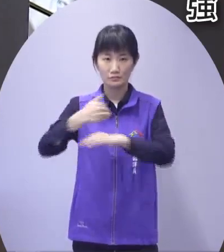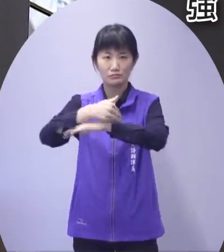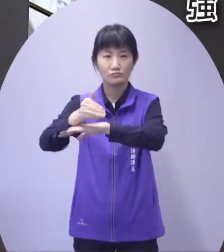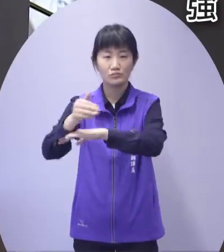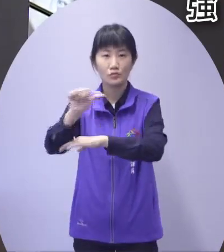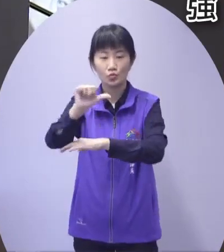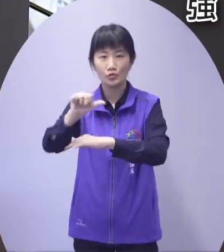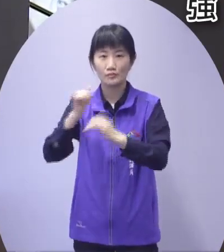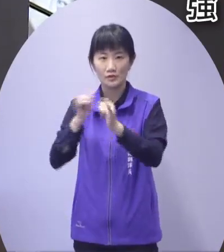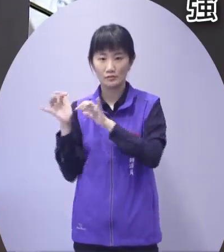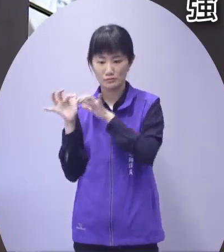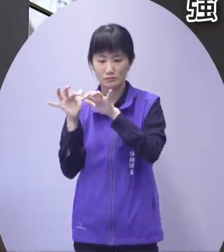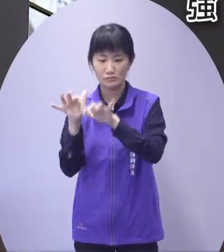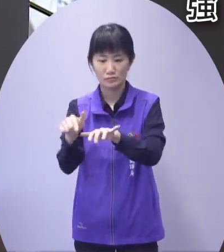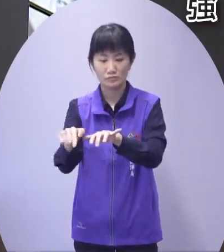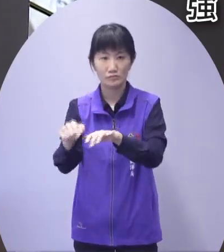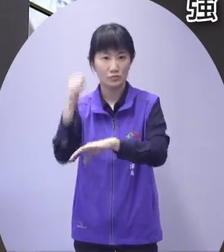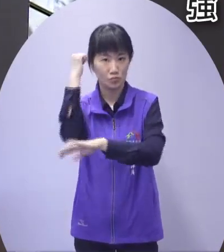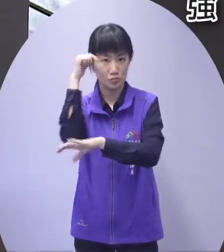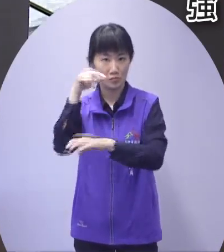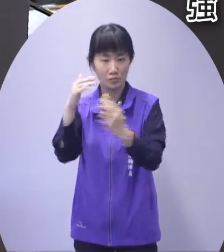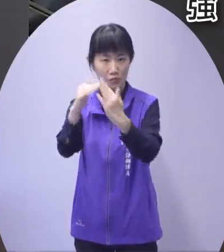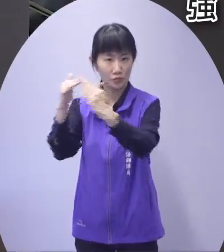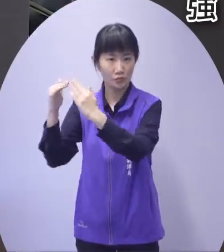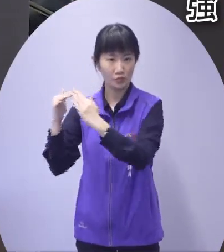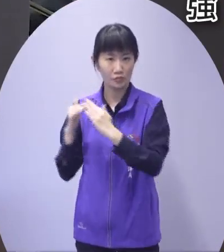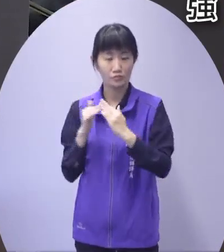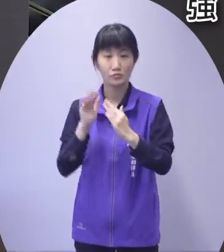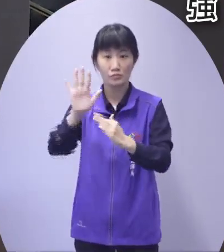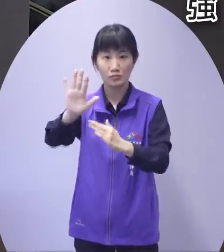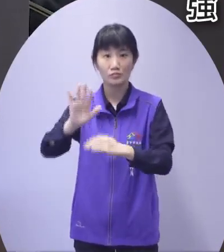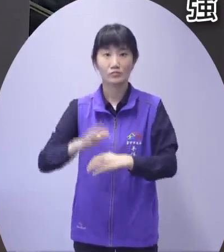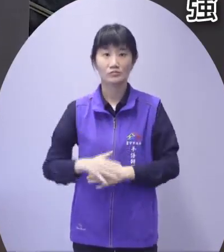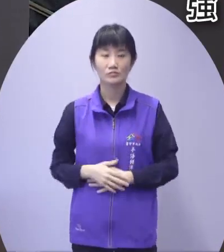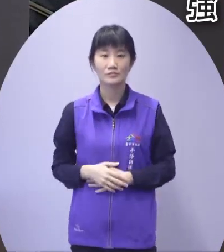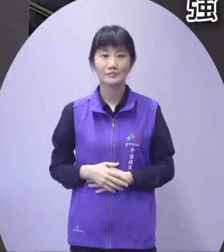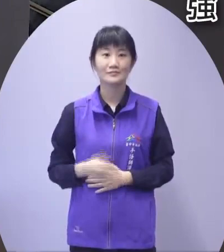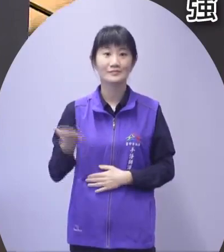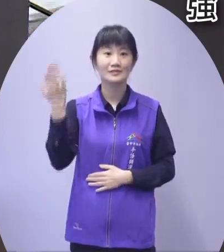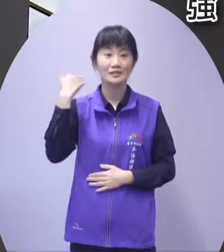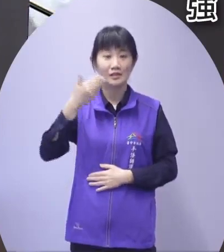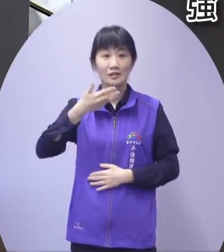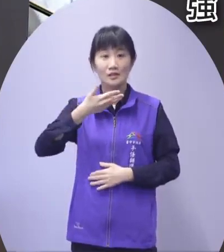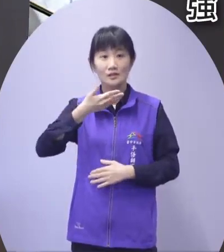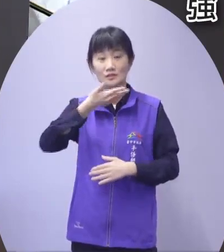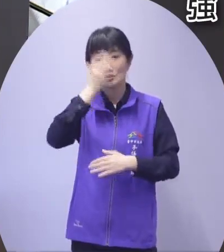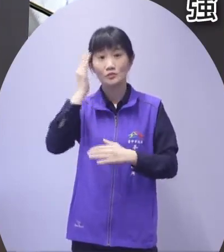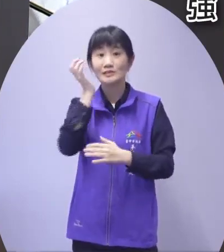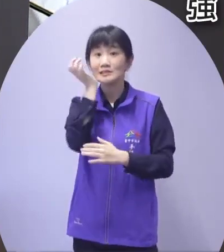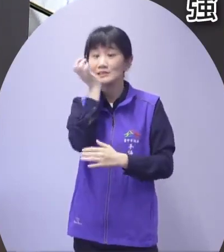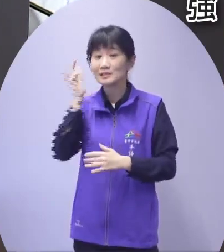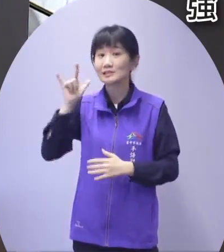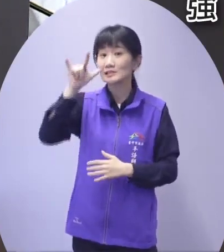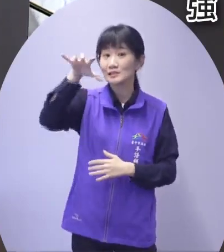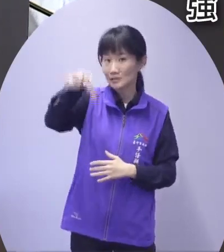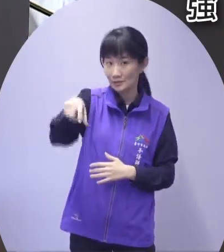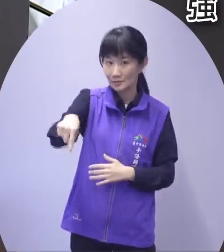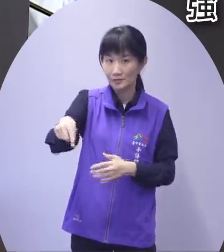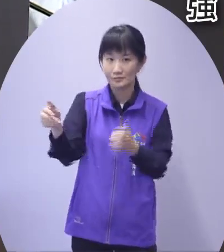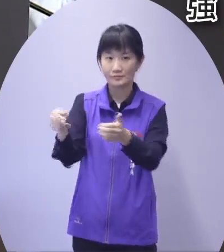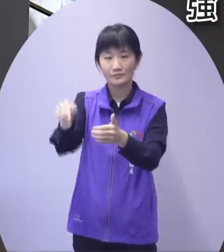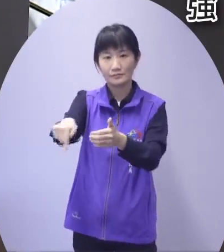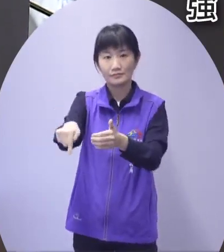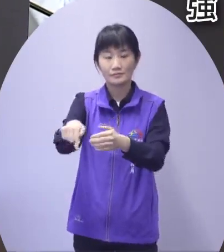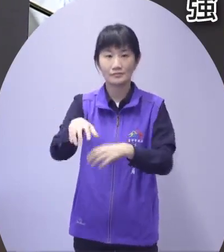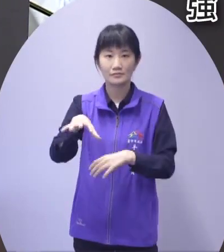移民到新社学生里这个地方，是当初清泉岗机场在兴建的时候，把清泉岗机场